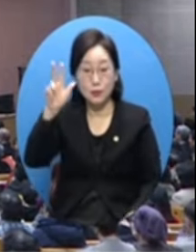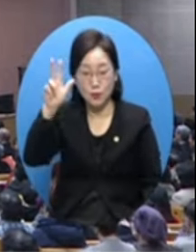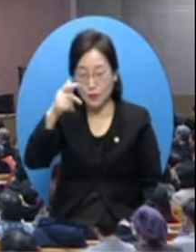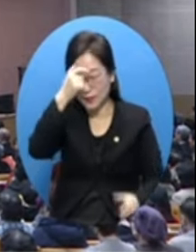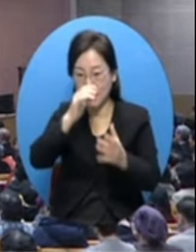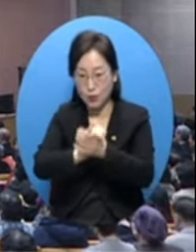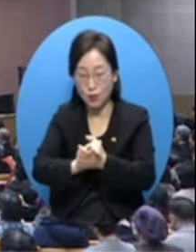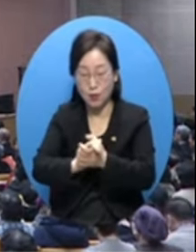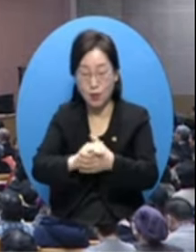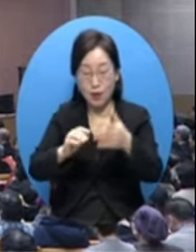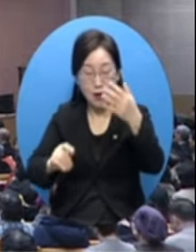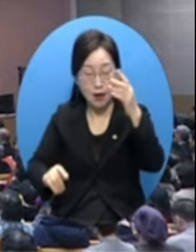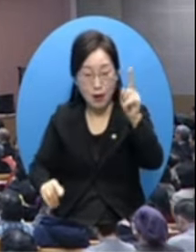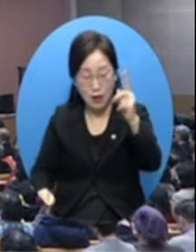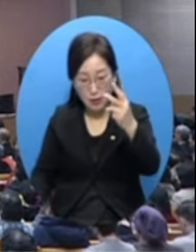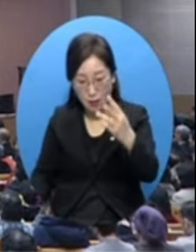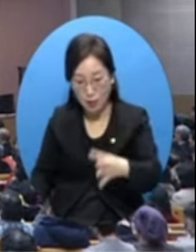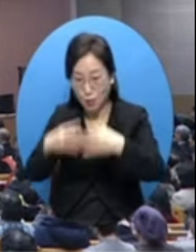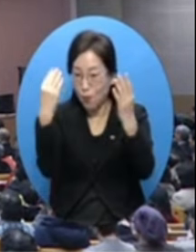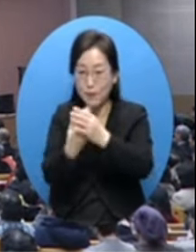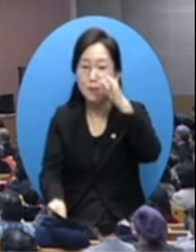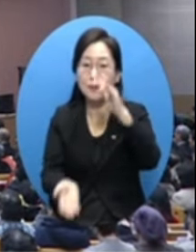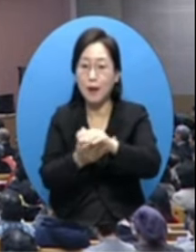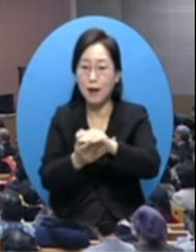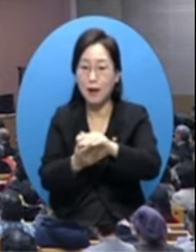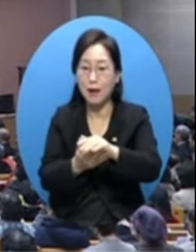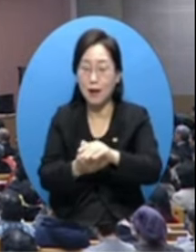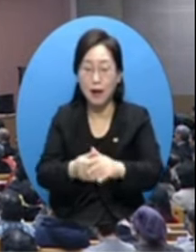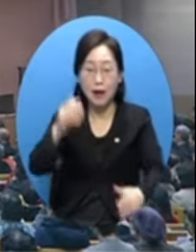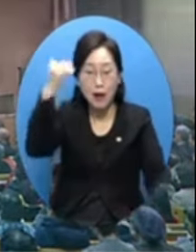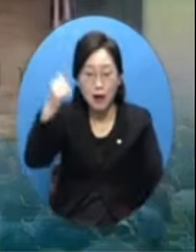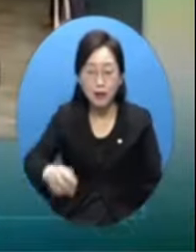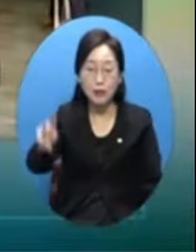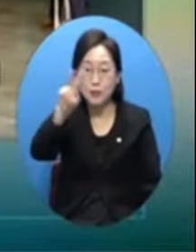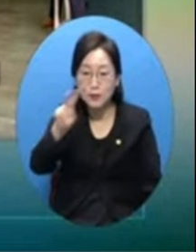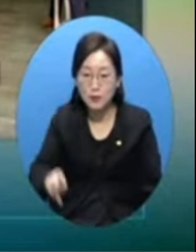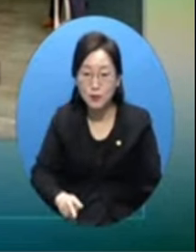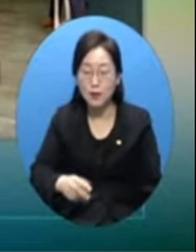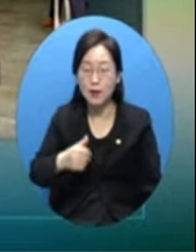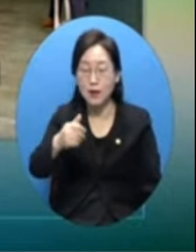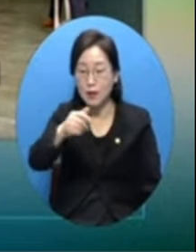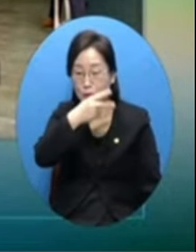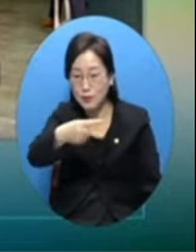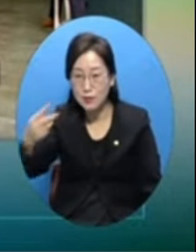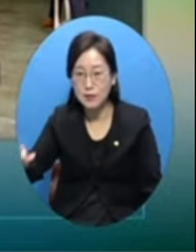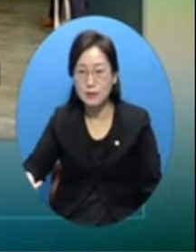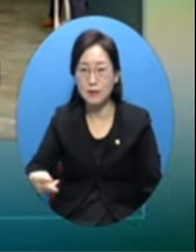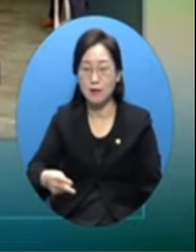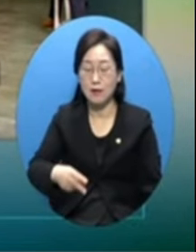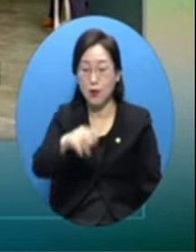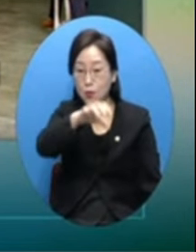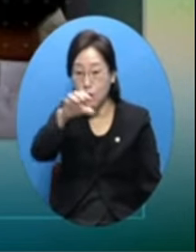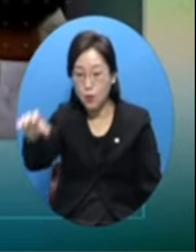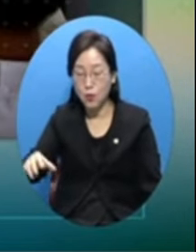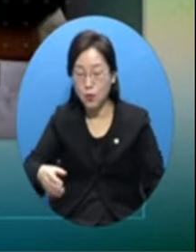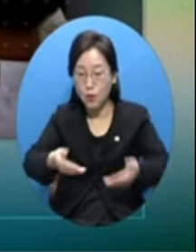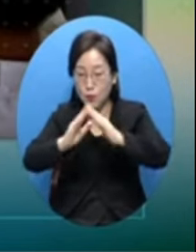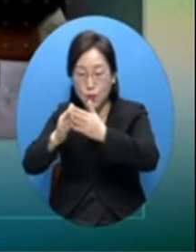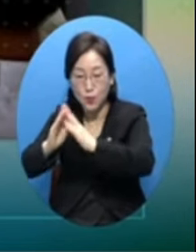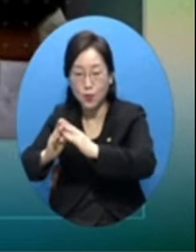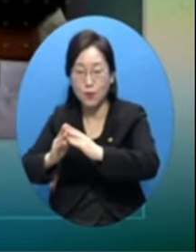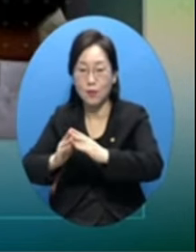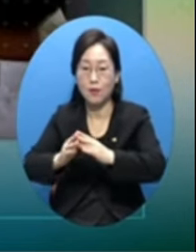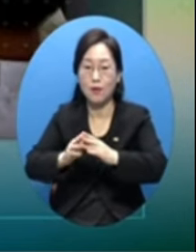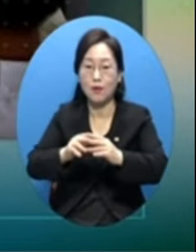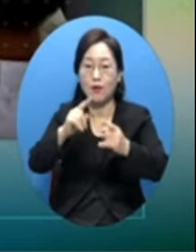하나씩 다 이루어져서 신혼 그룹이 한국물 베트남 인도네시아 과테말라 니코가 해외 공장을 세울 때마다 교회를 세웠고